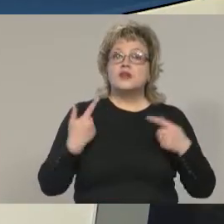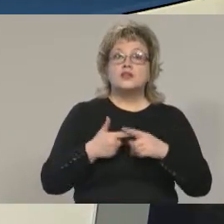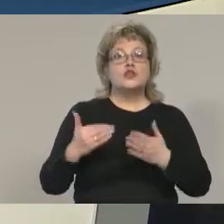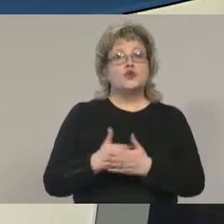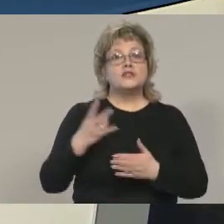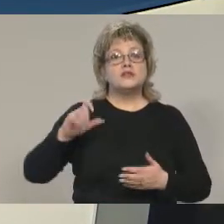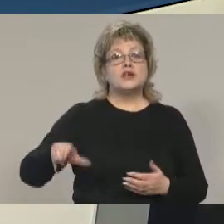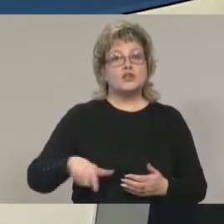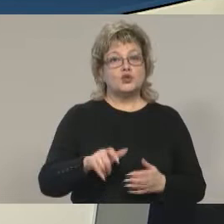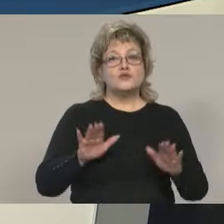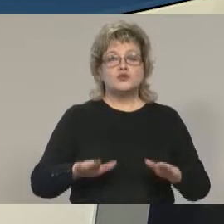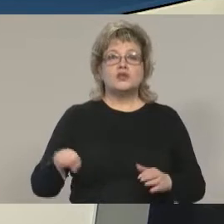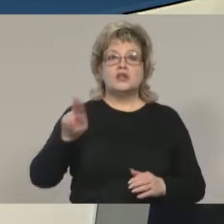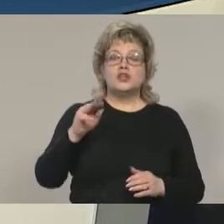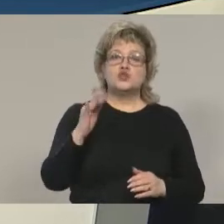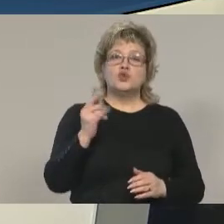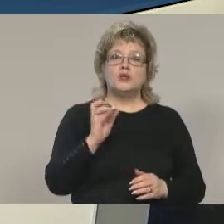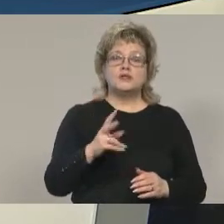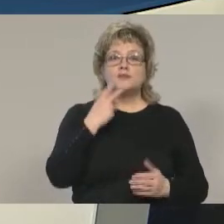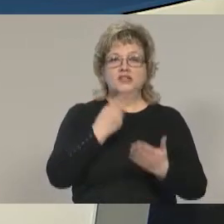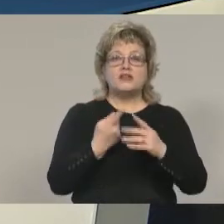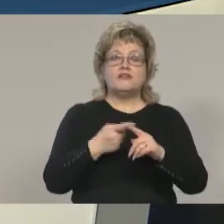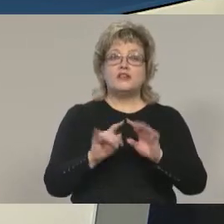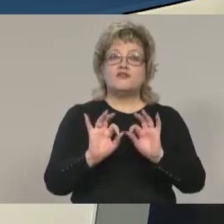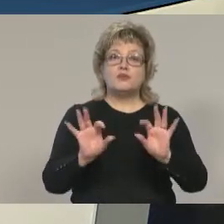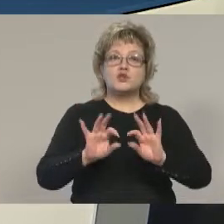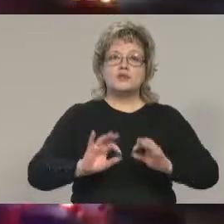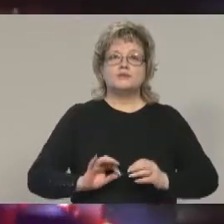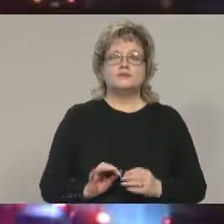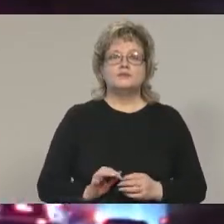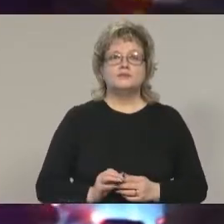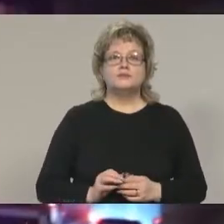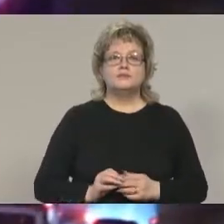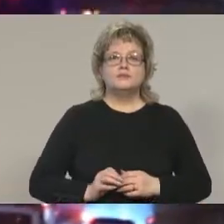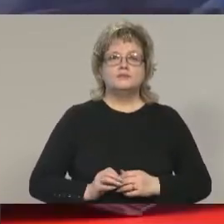Здравствуйте, это новости на Дону. В студии Дарья Шулик. Смотрите в этом выпуске.